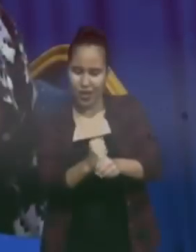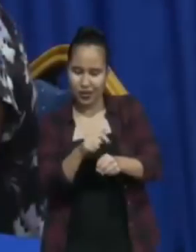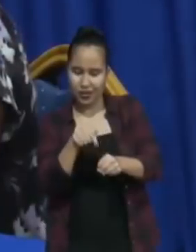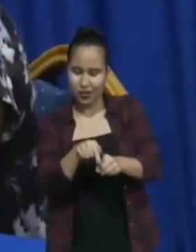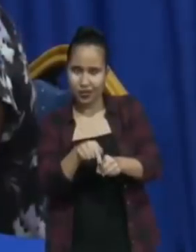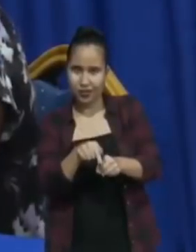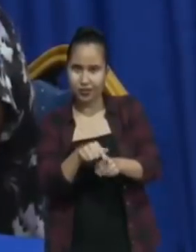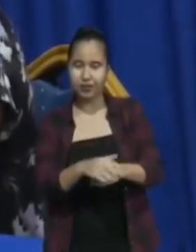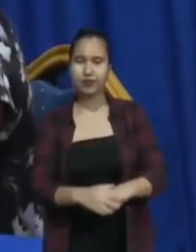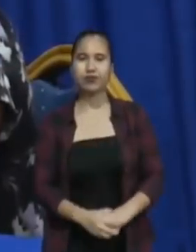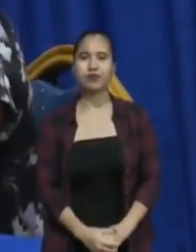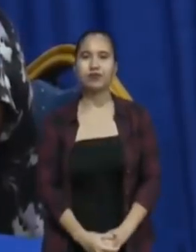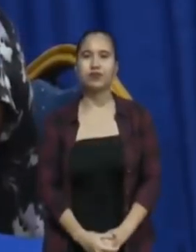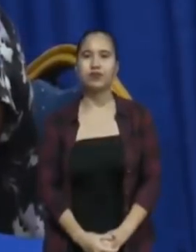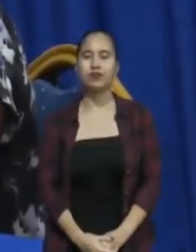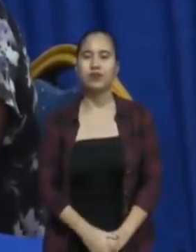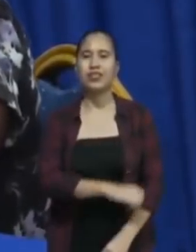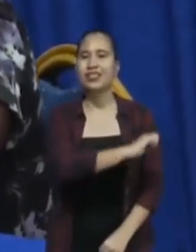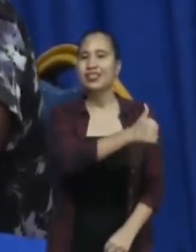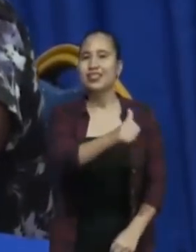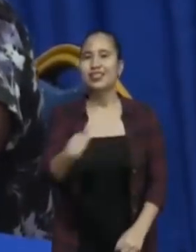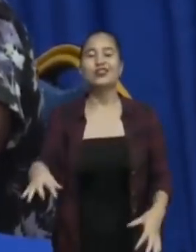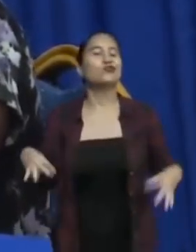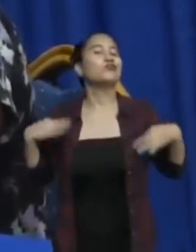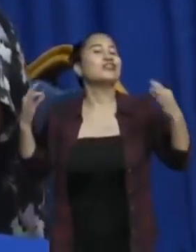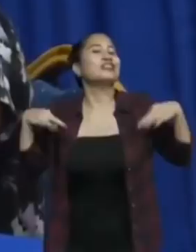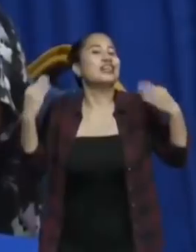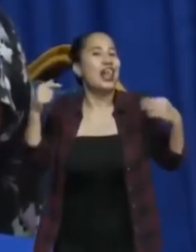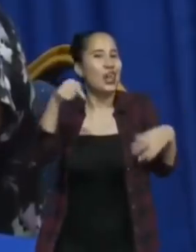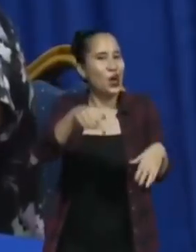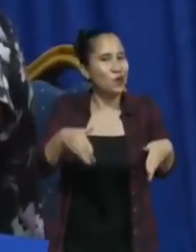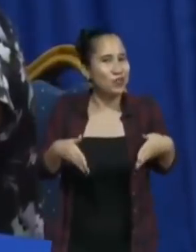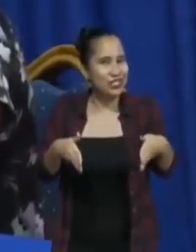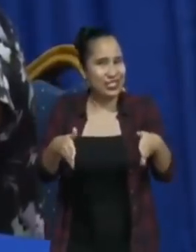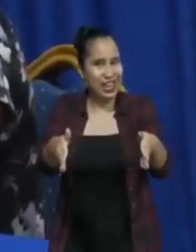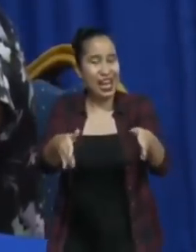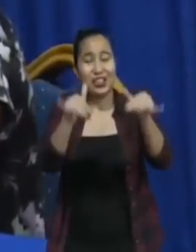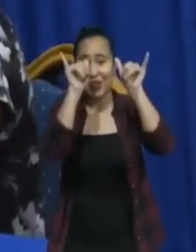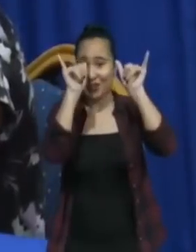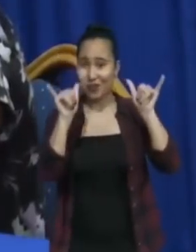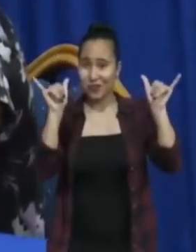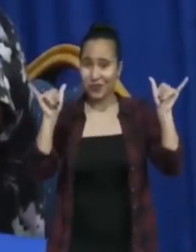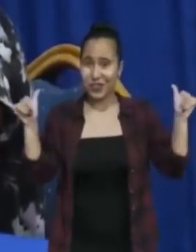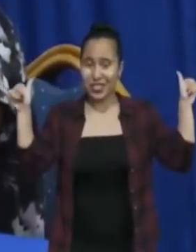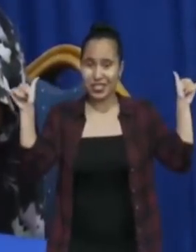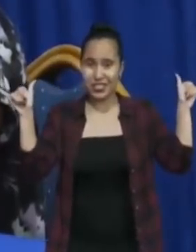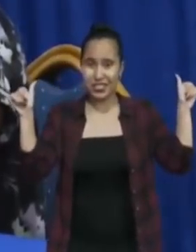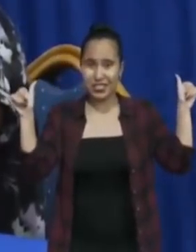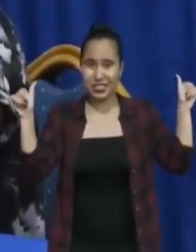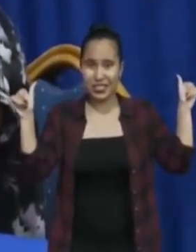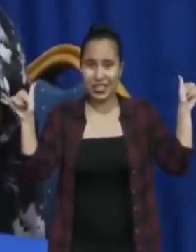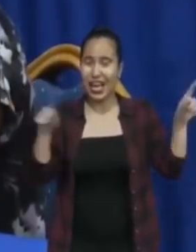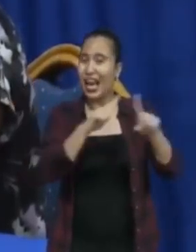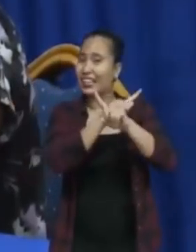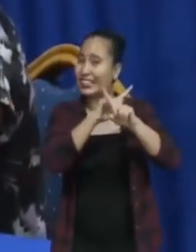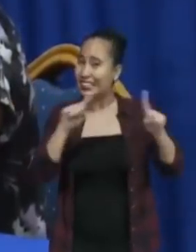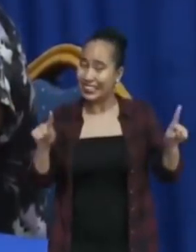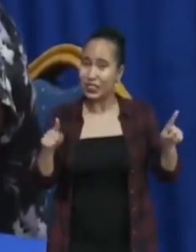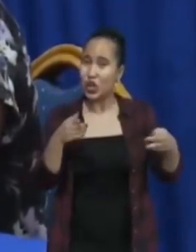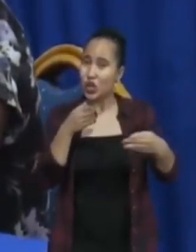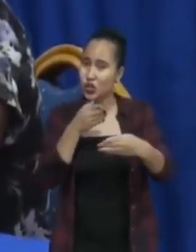Dat ding van na ieder zo gezellig op straat zo. Dat feestje gaat niet meer door.